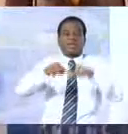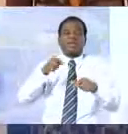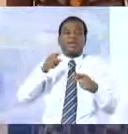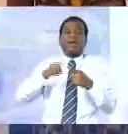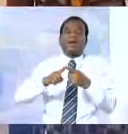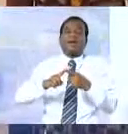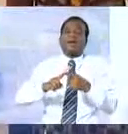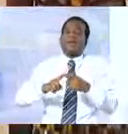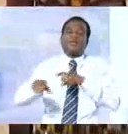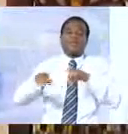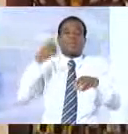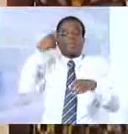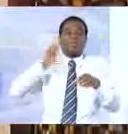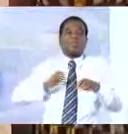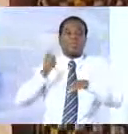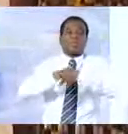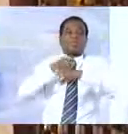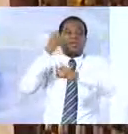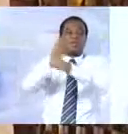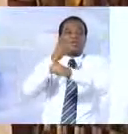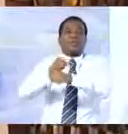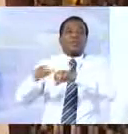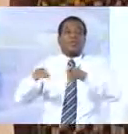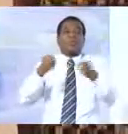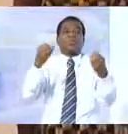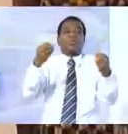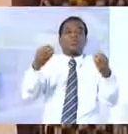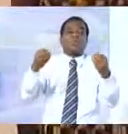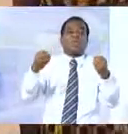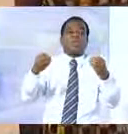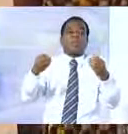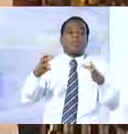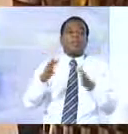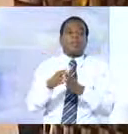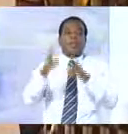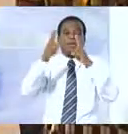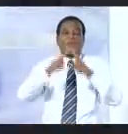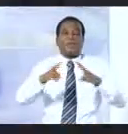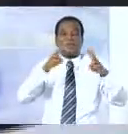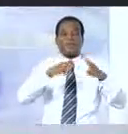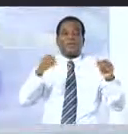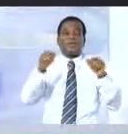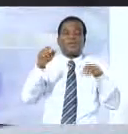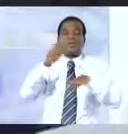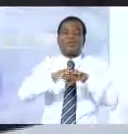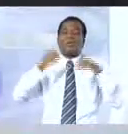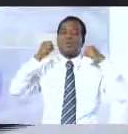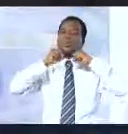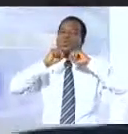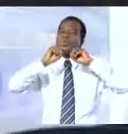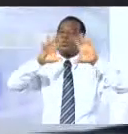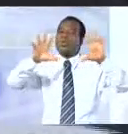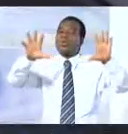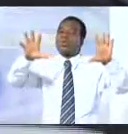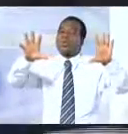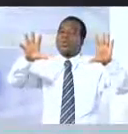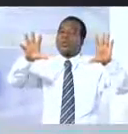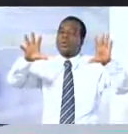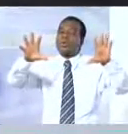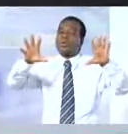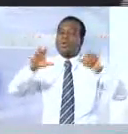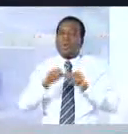mandat, nous puissions mettre le maximum de villages sous tension. L'électrification des Niaké, Ouleké